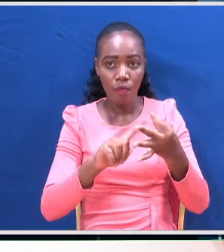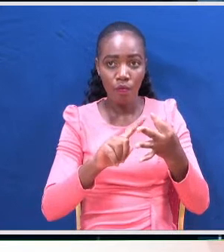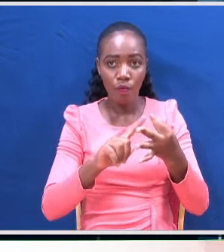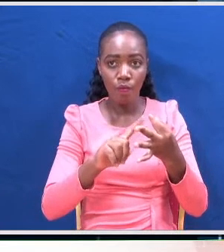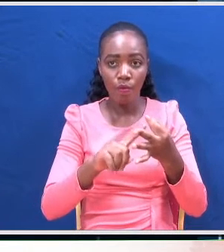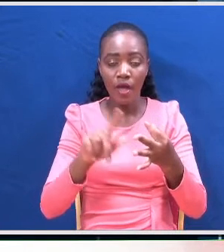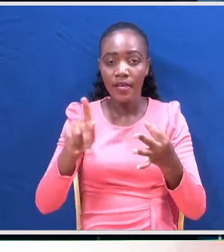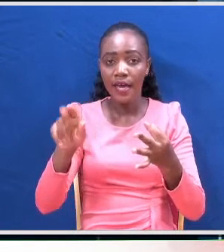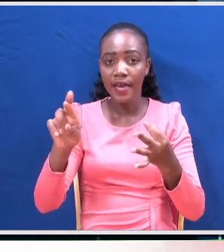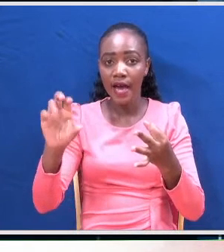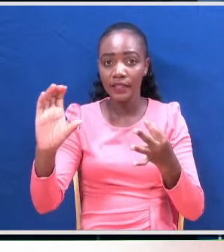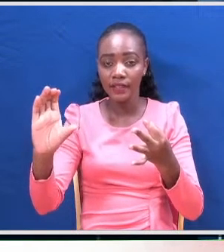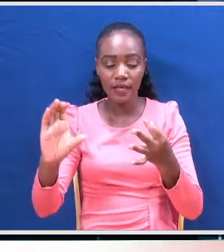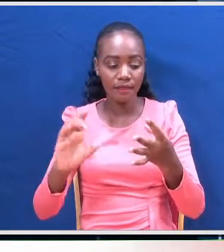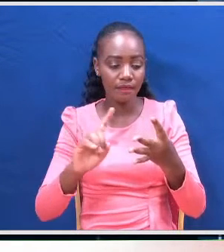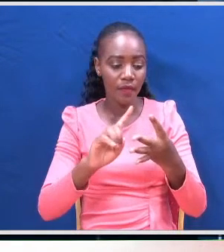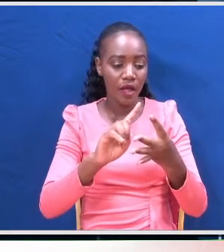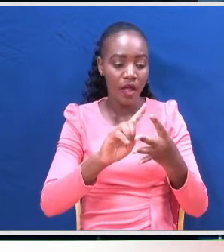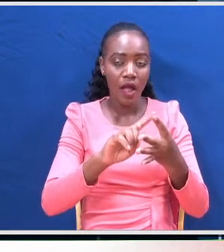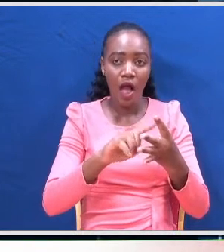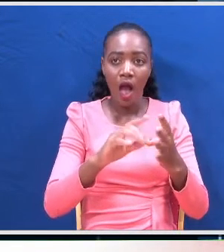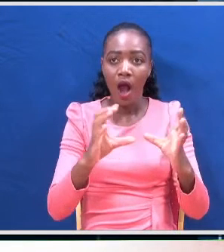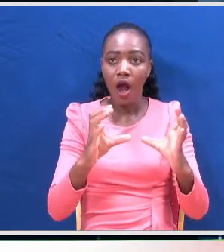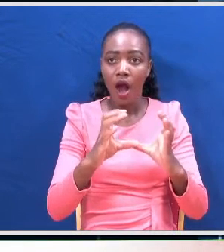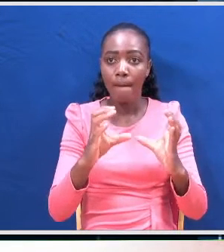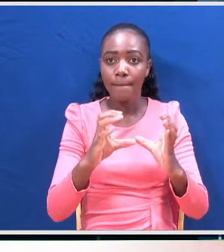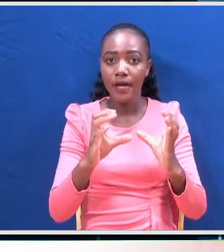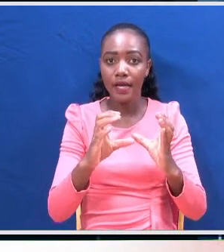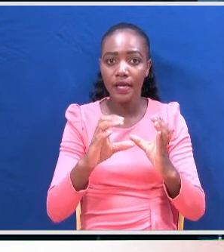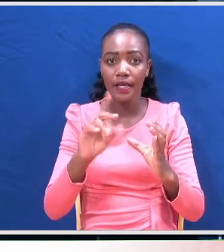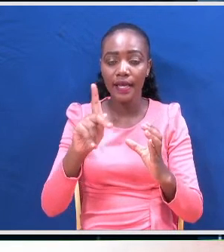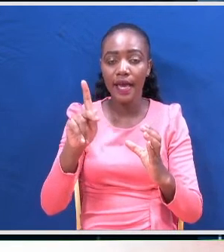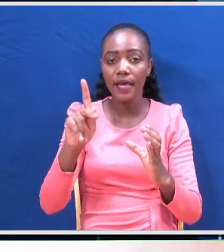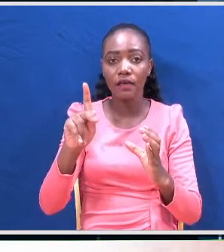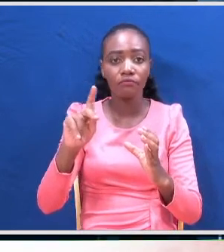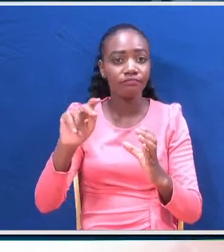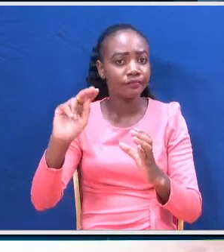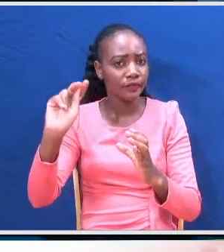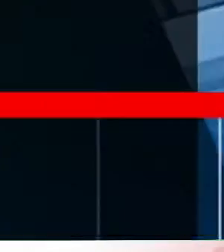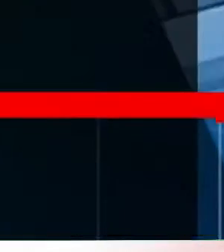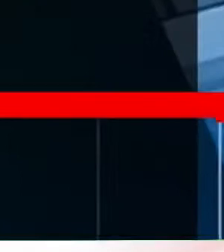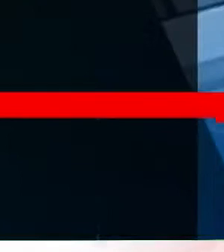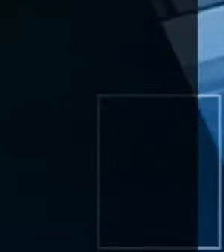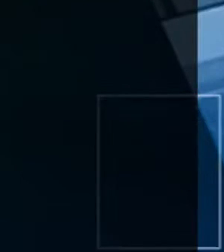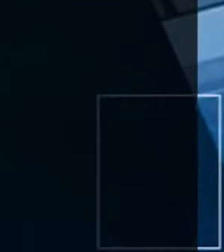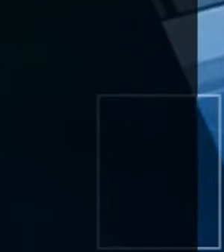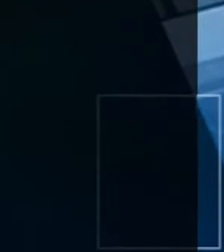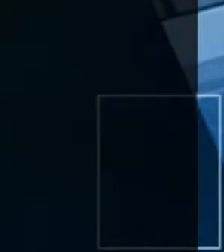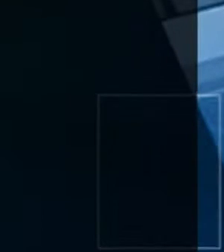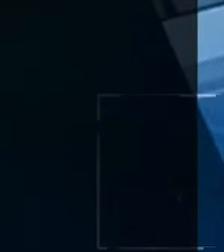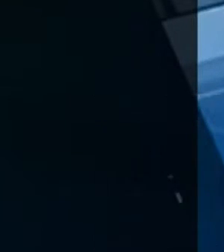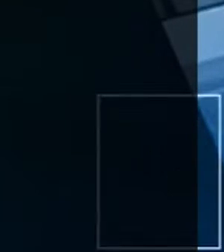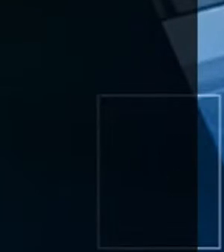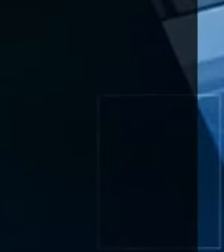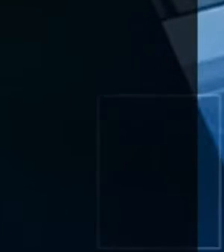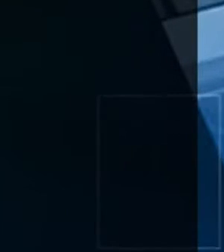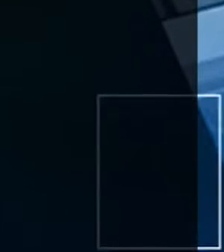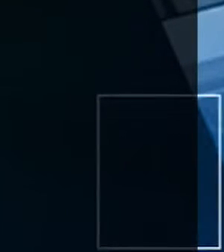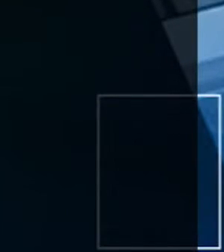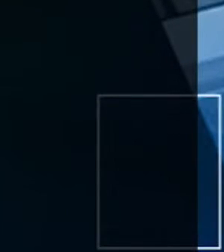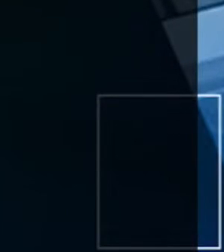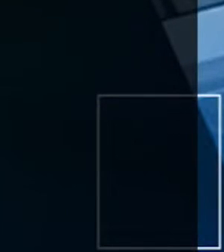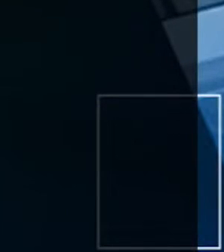reli nchini KRC na kampuni ya kusambaza umeme Kenya Power. Isitoshe, kampuni ya uzalishaji umeme